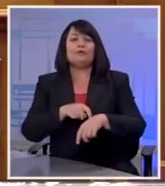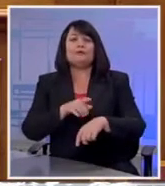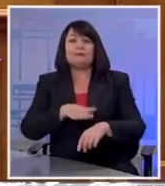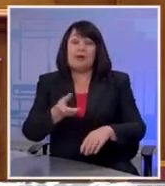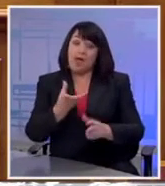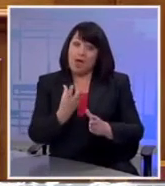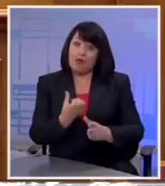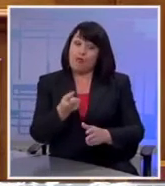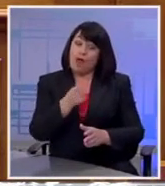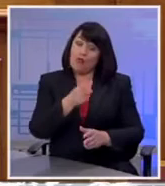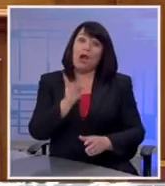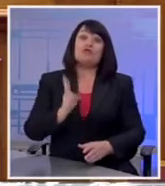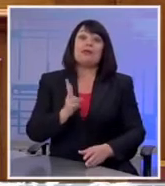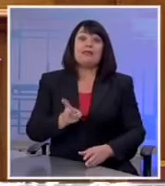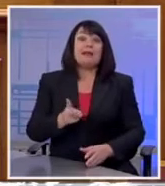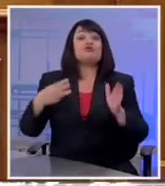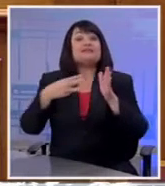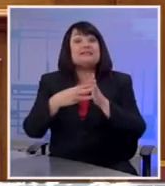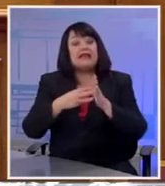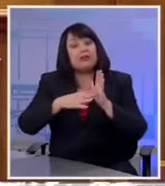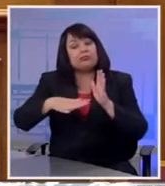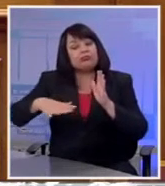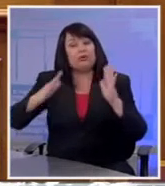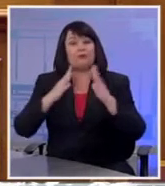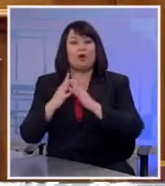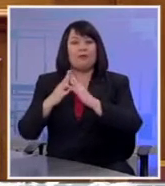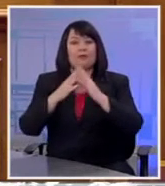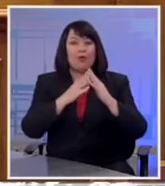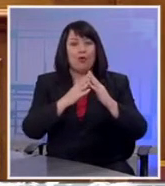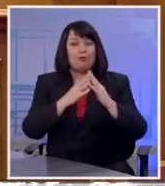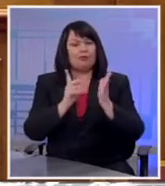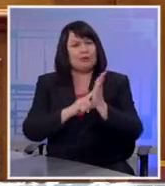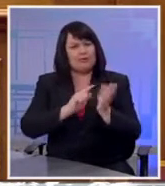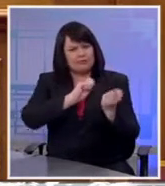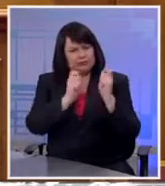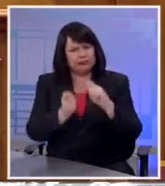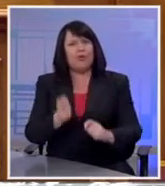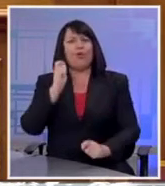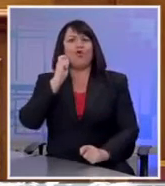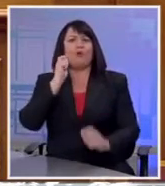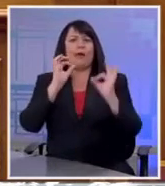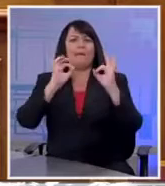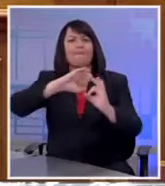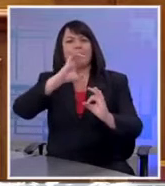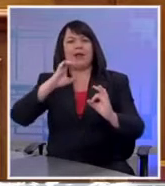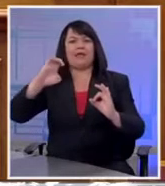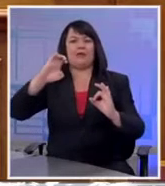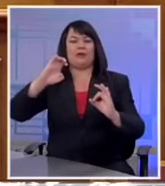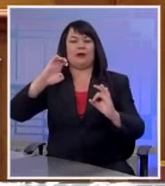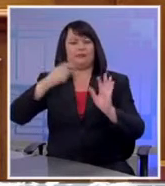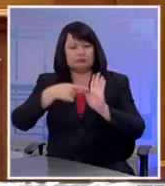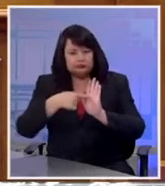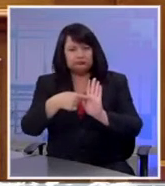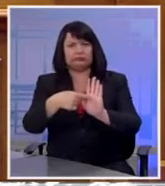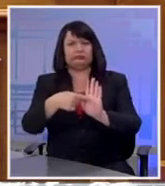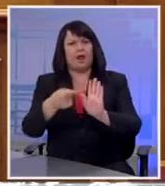κίνδυνοι, έχουν πάει πιο κάτω, Συρία κλπ. Γιατί δεν αποκαθιστάτε το όνομα, να τους δώσουμε κάποια